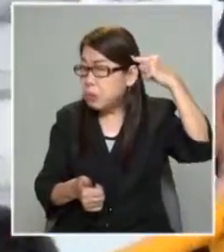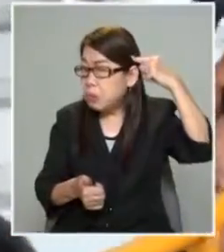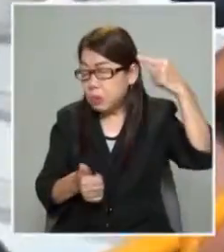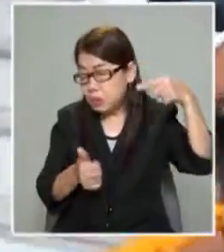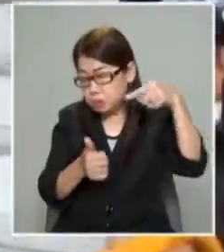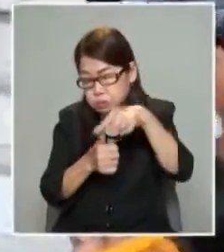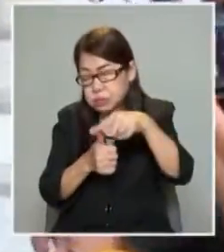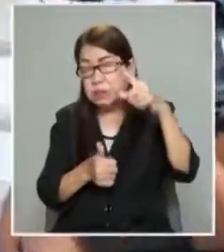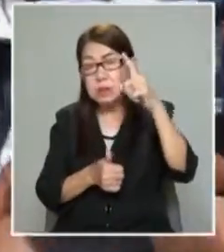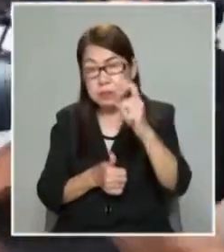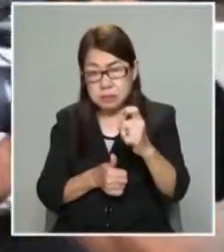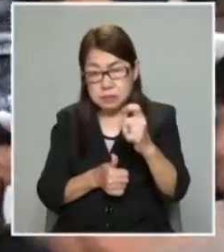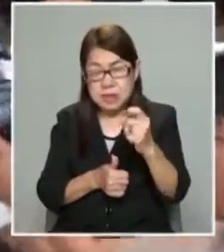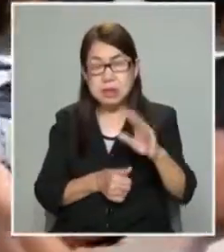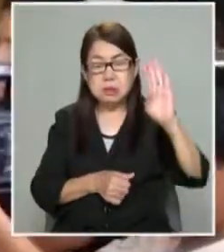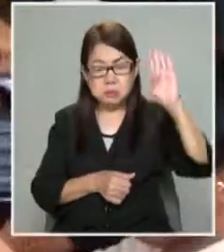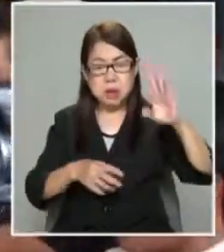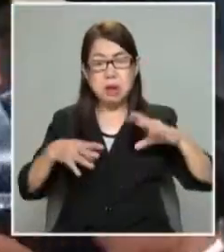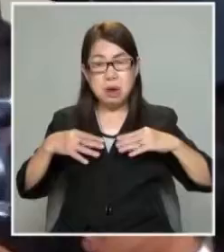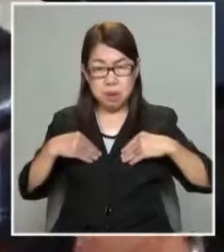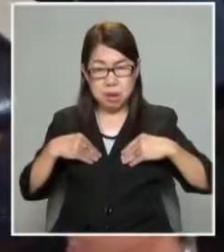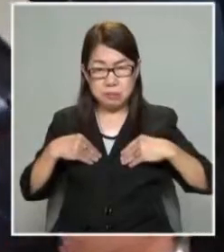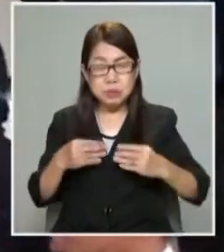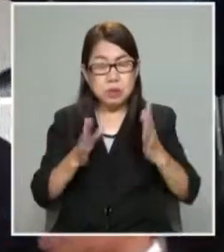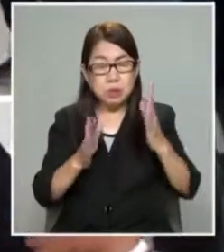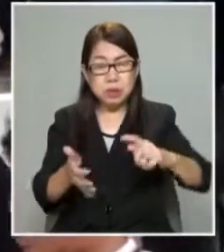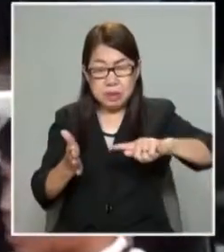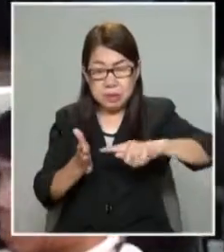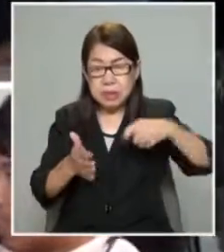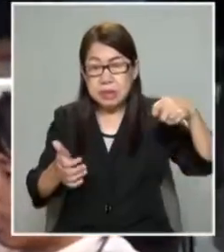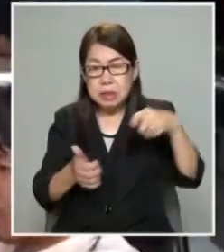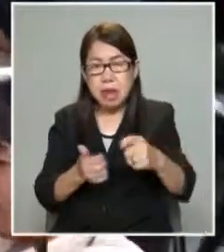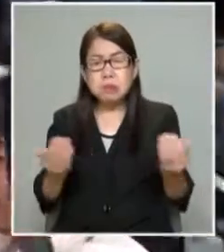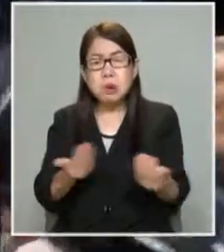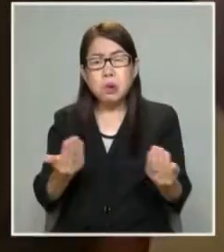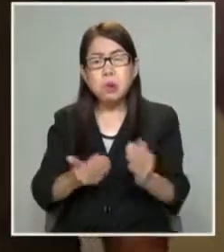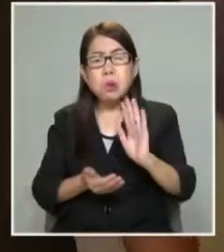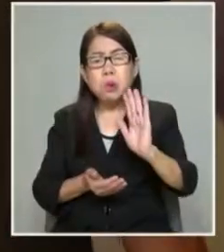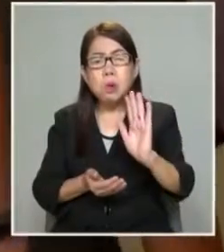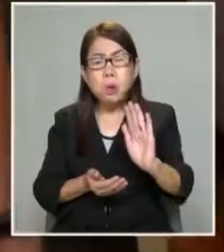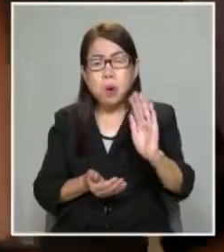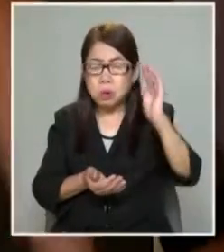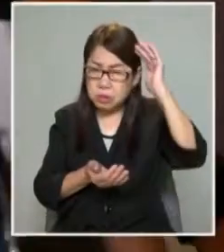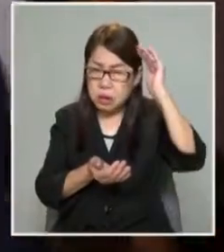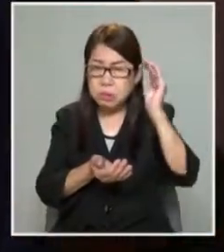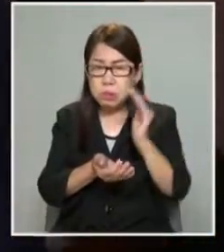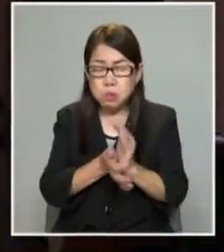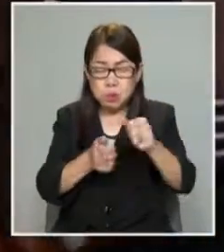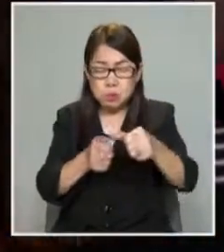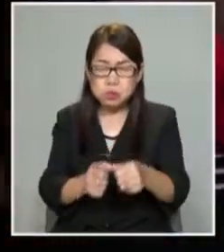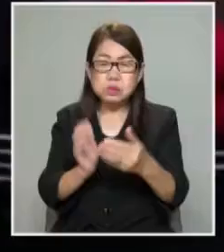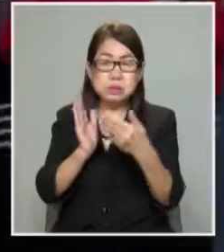ซึ่งเป็นสาเหตุให้น้องปอนเสียชีวิตซึ่งผู้ลงมือก็คือลูกชายรองผู้กำกับโรงพักแห่งหนึ่งในแถบภาคอีส